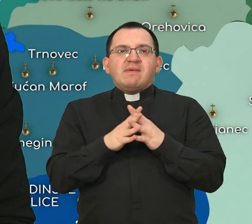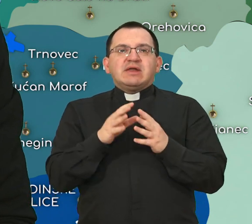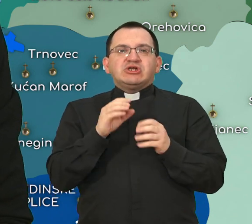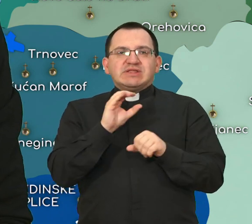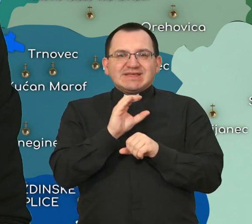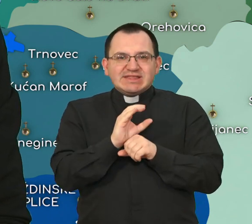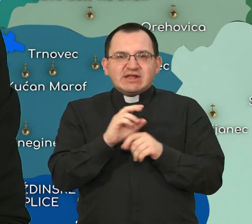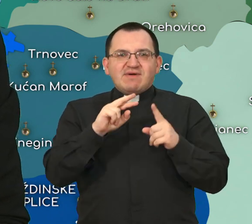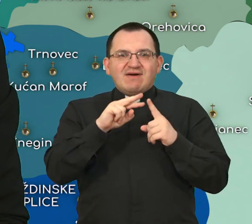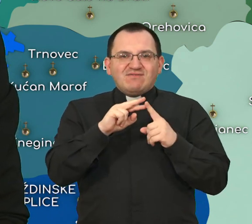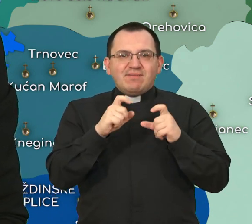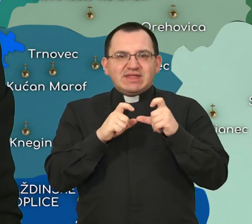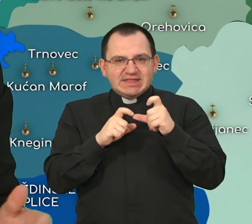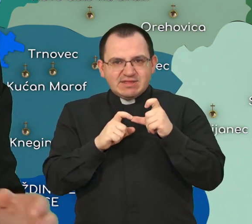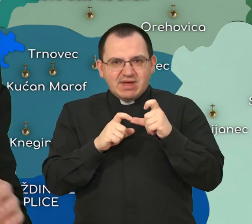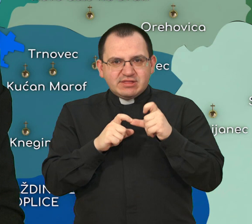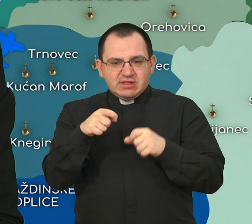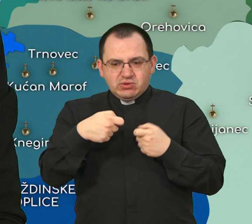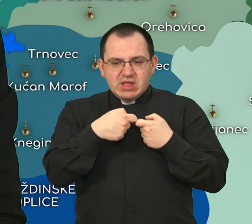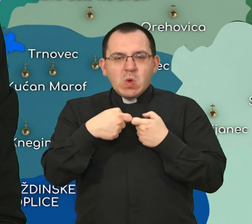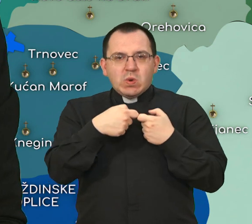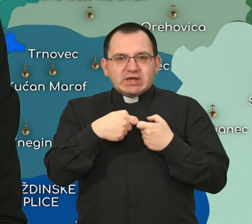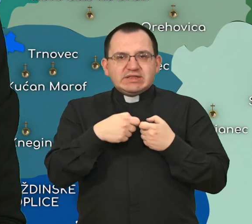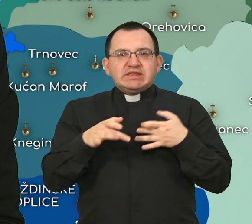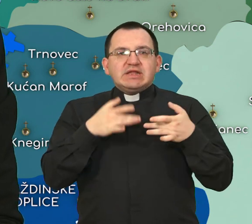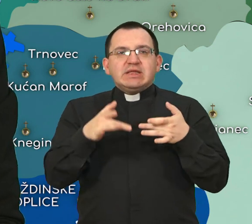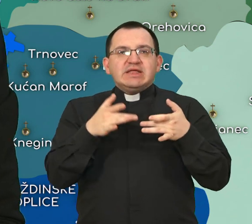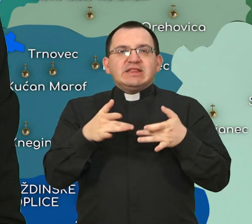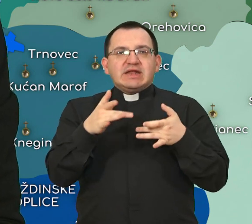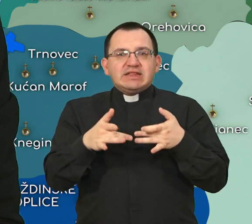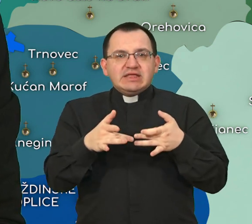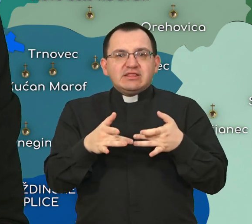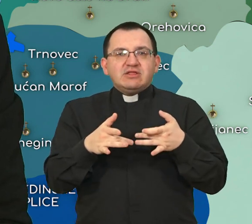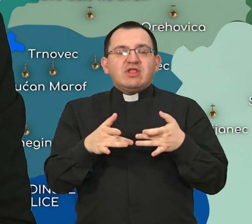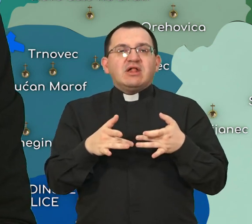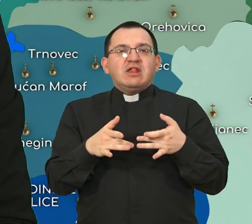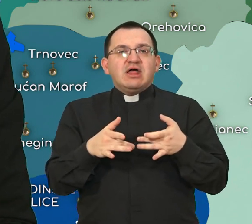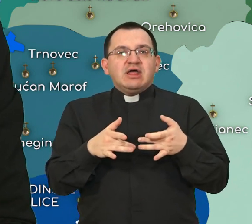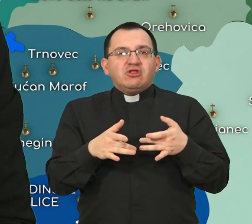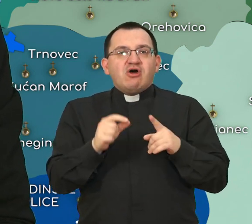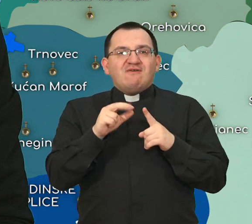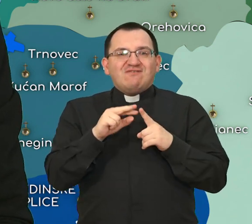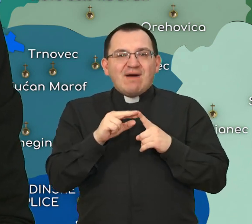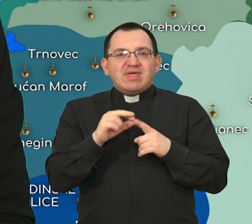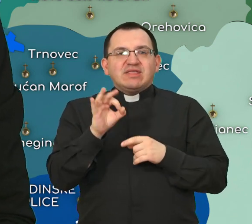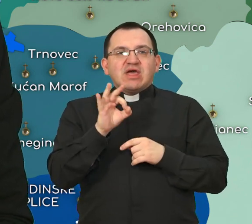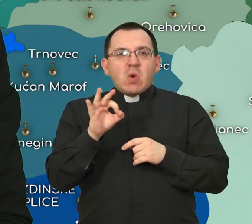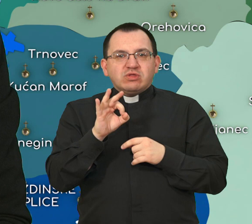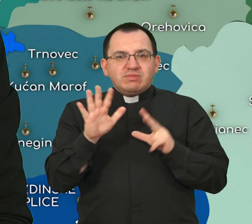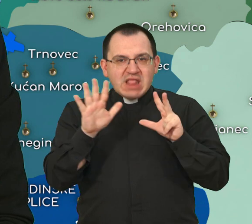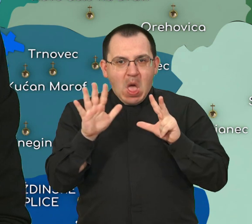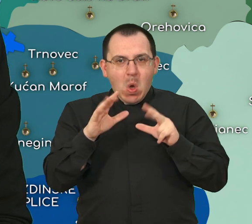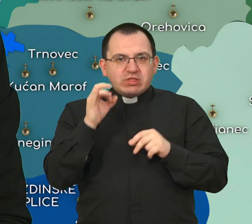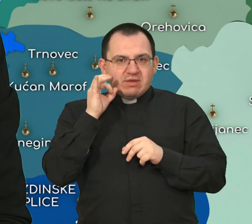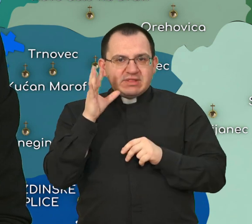svetih Fabijana i Sebastijana organizirala je tradicionalnu Fabijansku osminu od 20. do 27. siječnja u